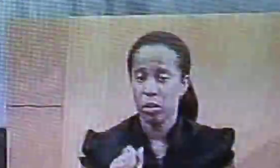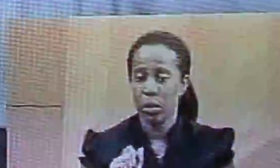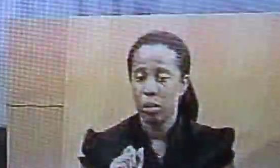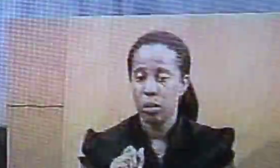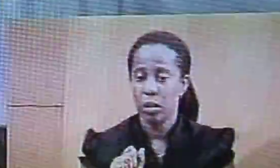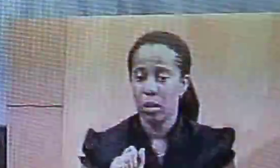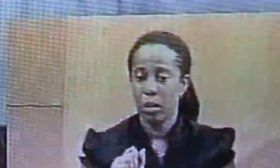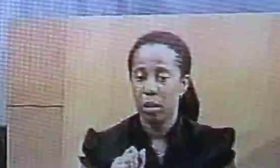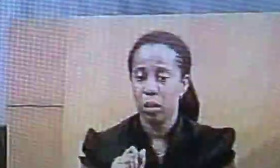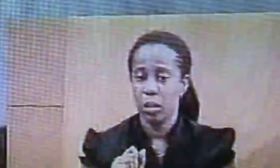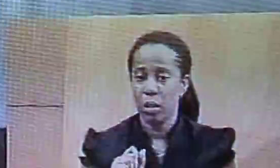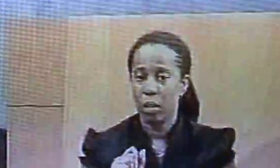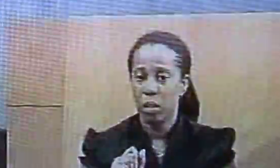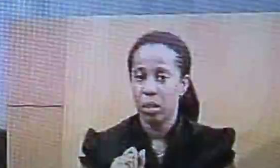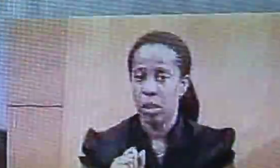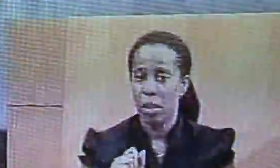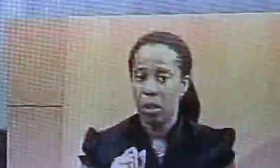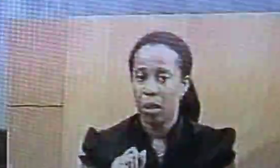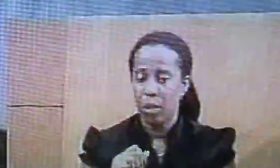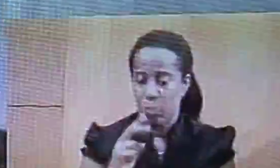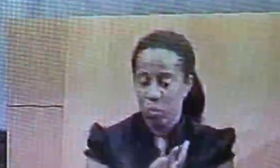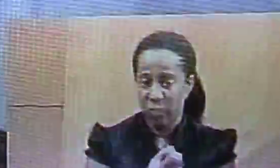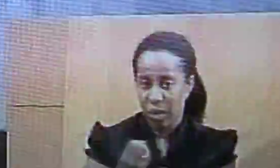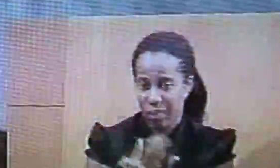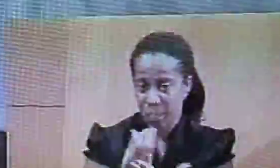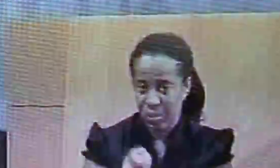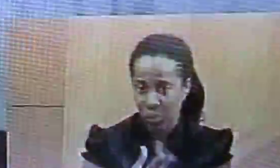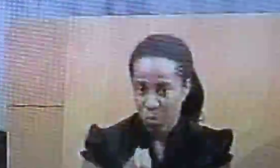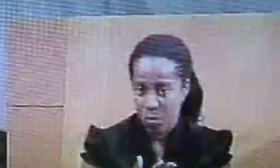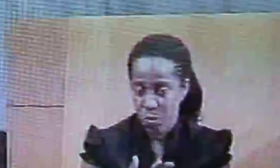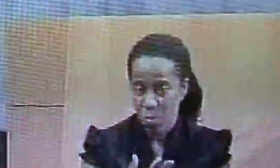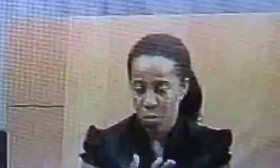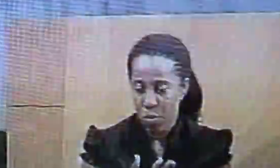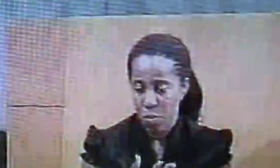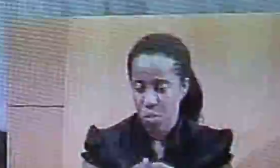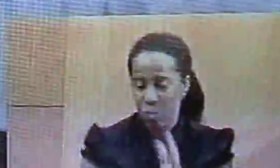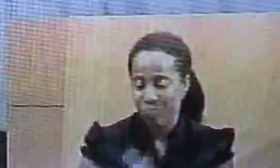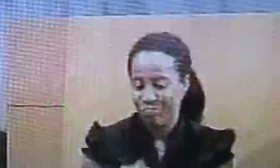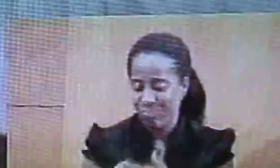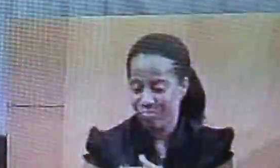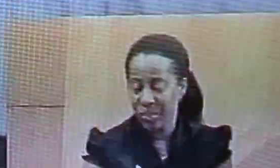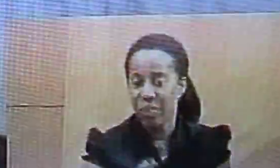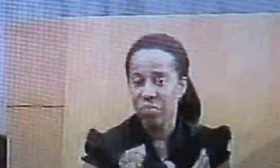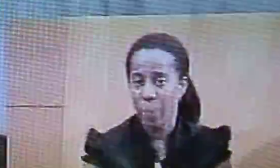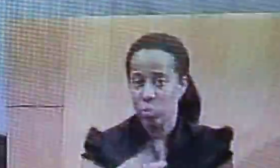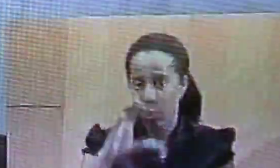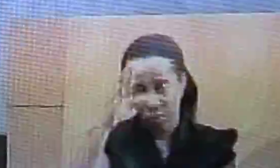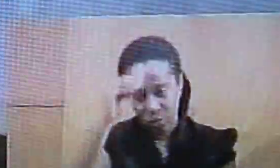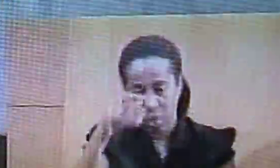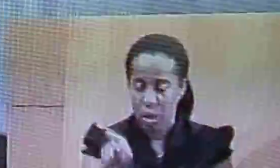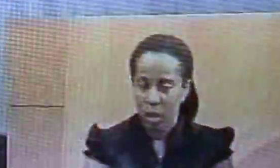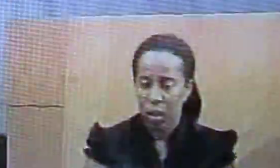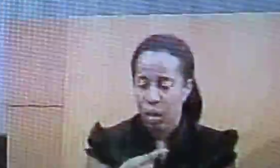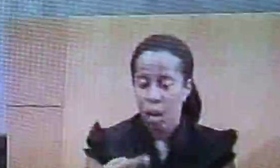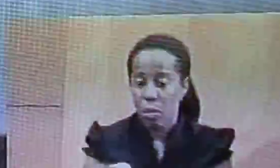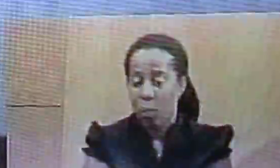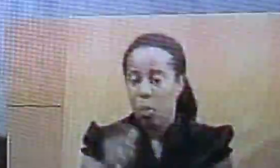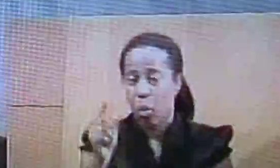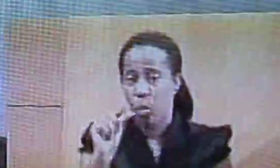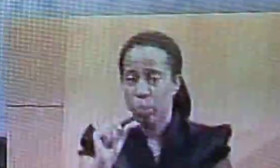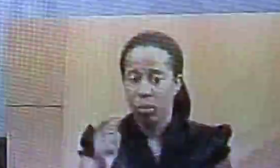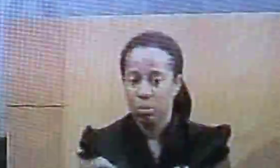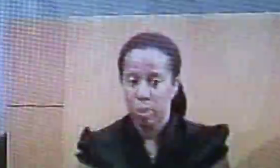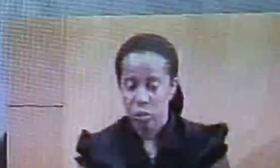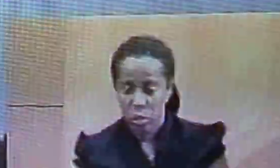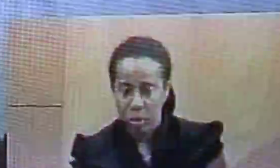désagréable information que dorénavant la formation professionnelle était traitée comme une marchandise, c'était